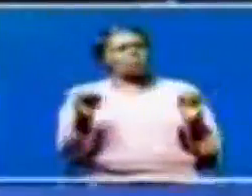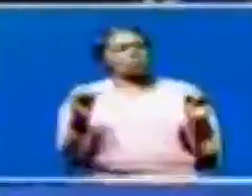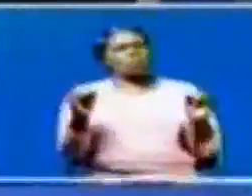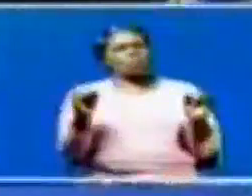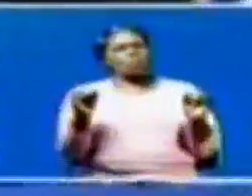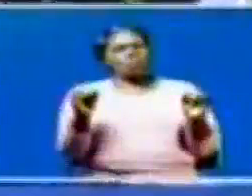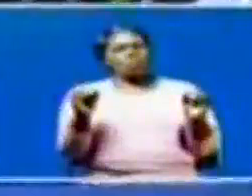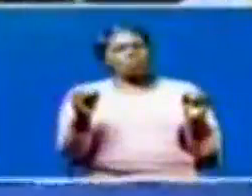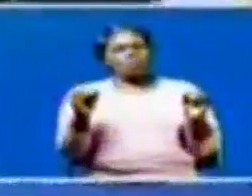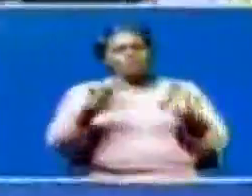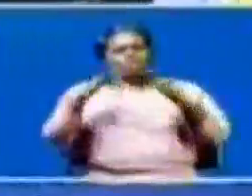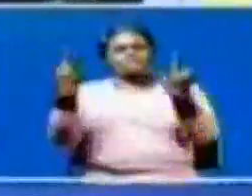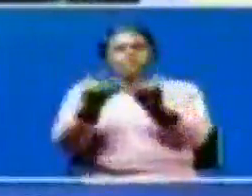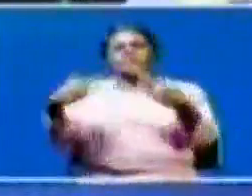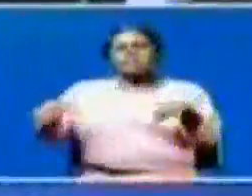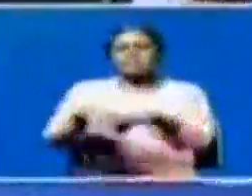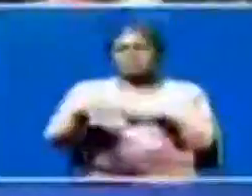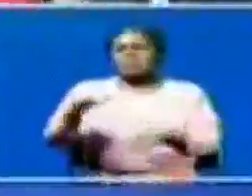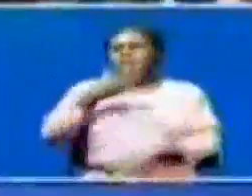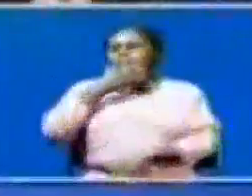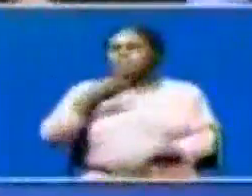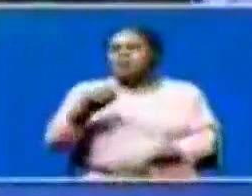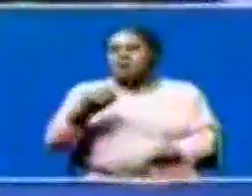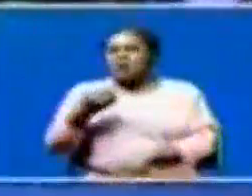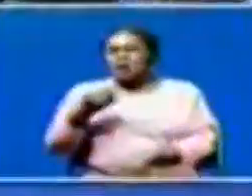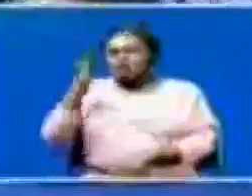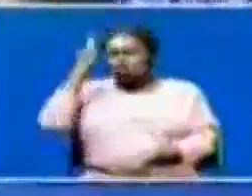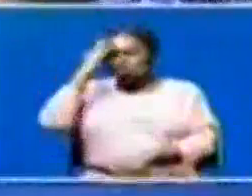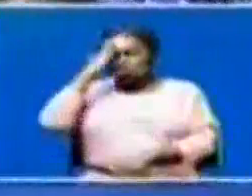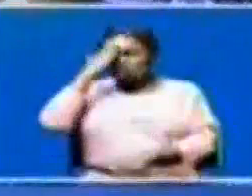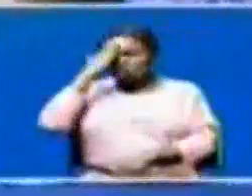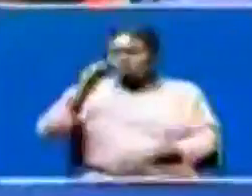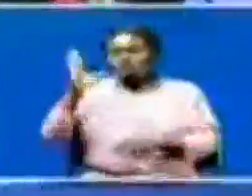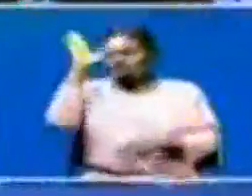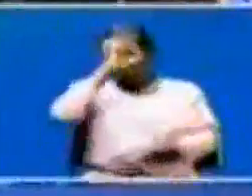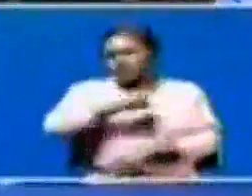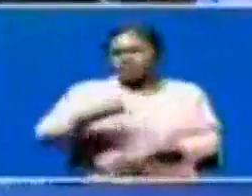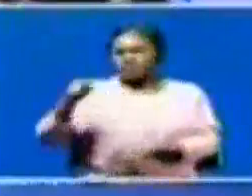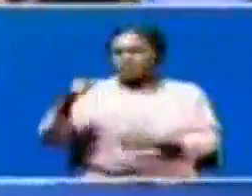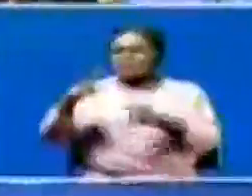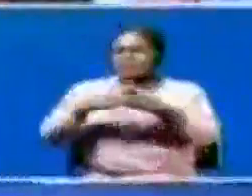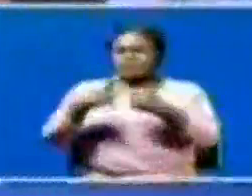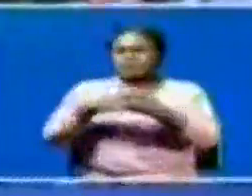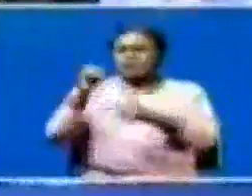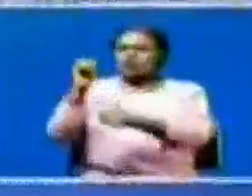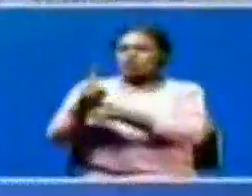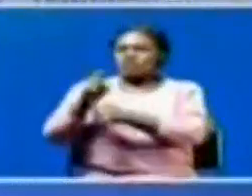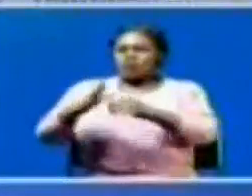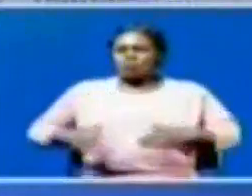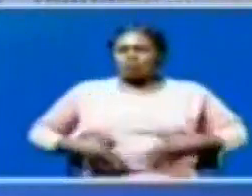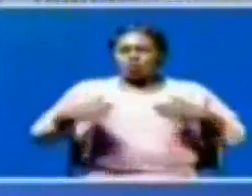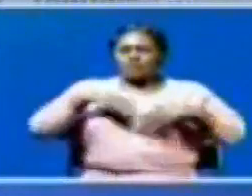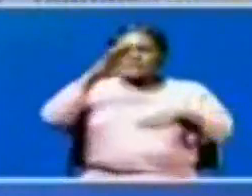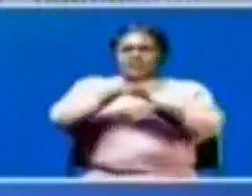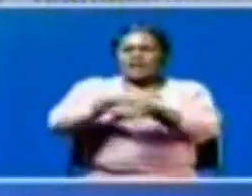Kwa mujibu wa jamaa zake, Paul alitokomea kusikojulikana mwezi Septemba, lakini Novemba miili miwili ikapatikana